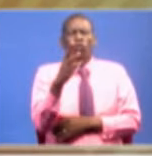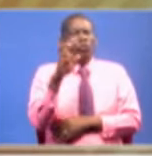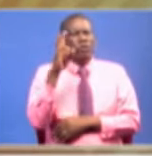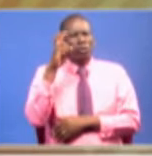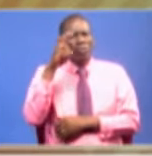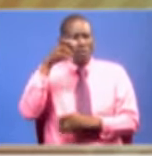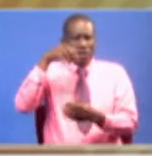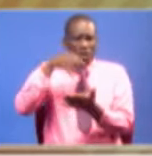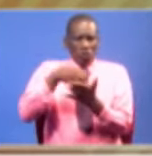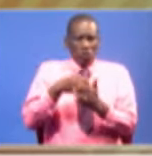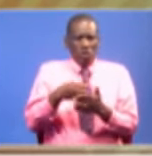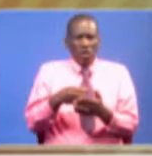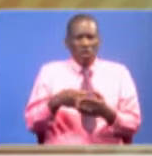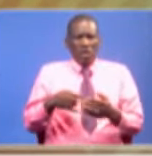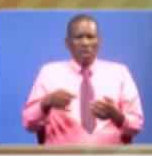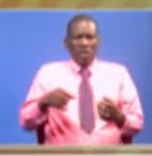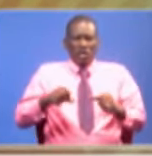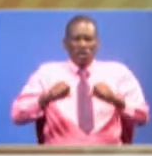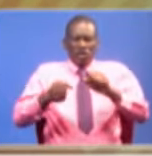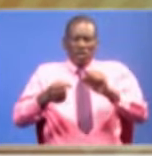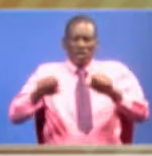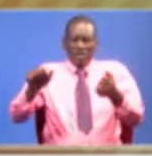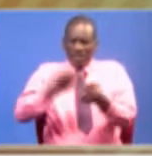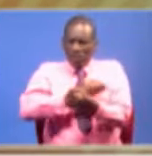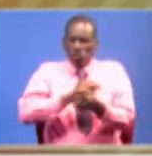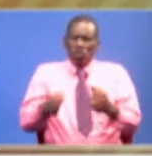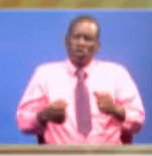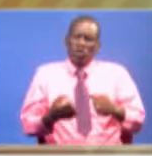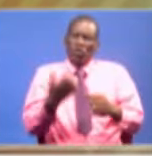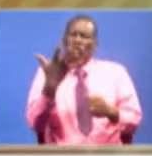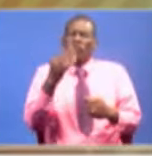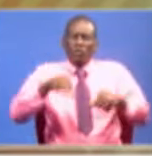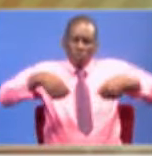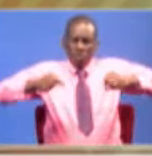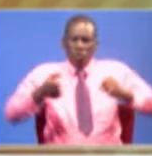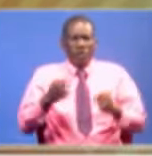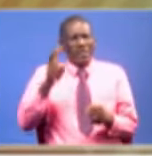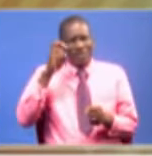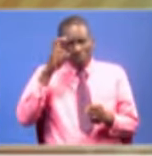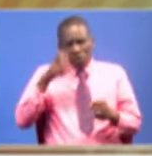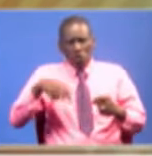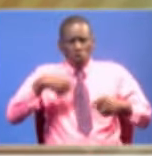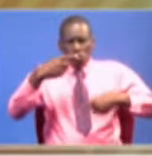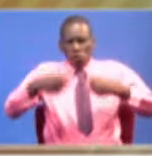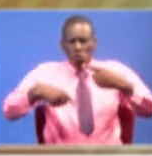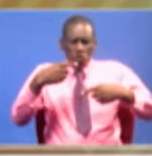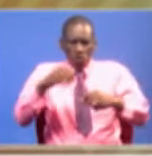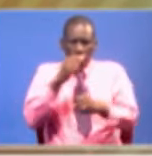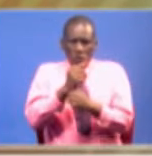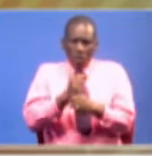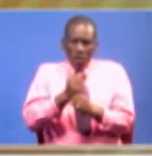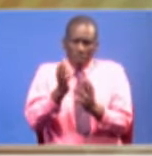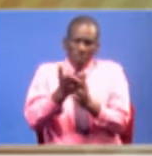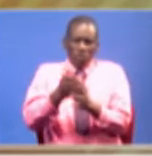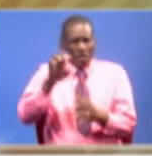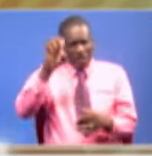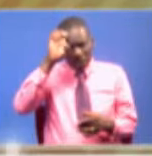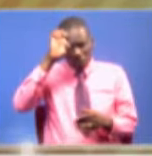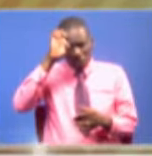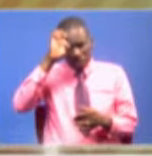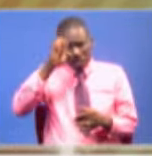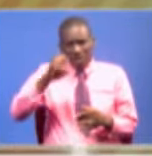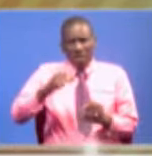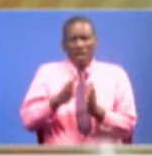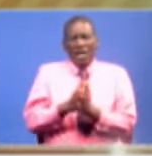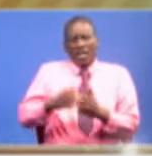wizi wa kubomoa zaidi ya pikipiki 50. Kulingana na polisi, washukiwa hao wanaendesha shughuli zao kati ya mji wa Eldoret County na